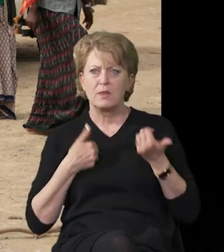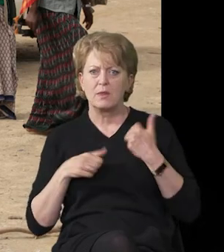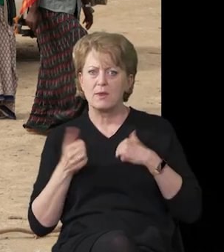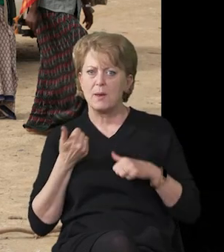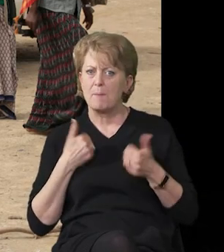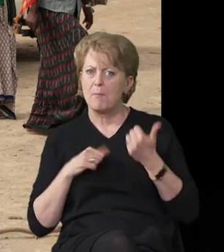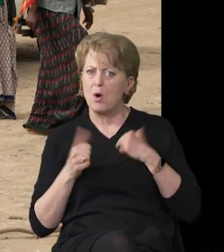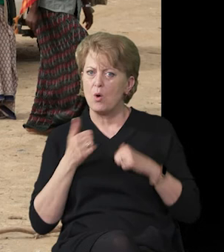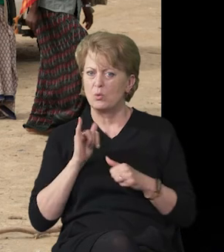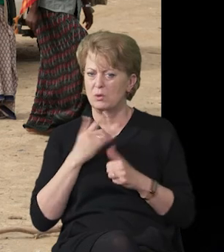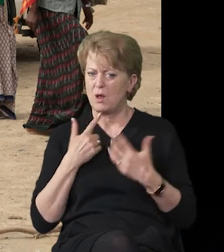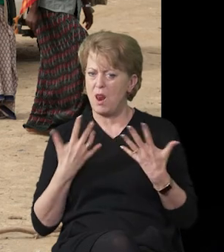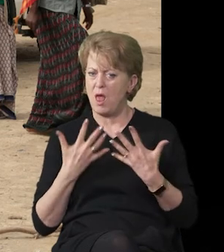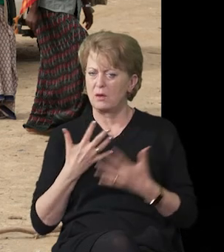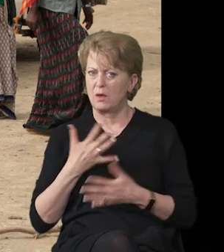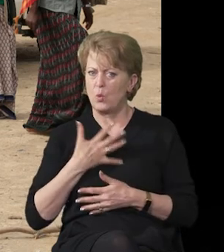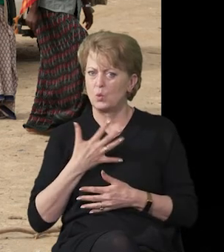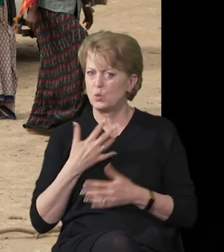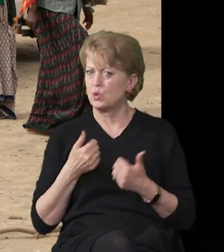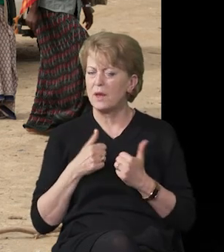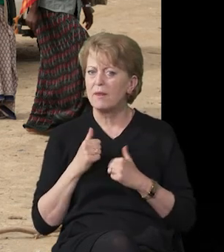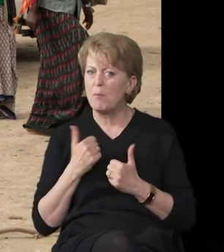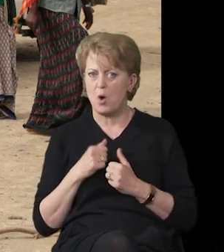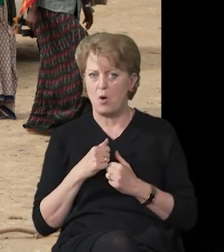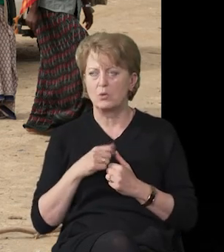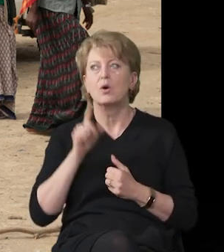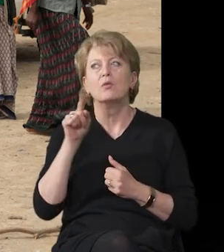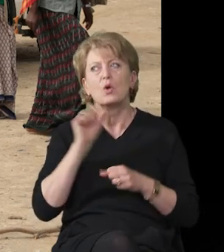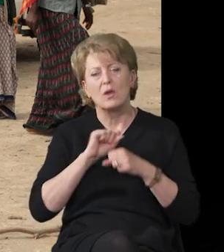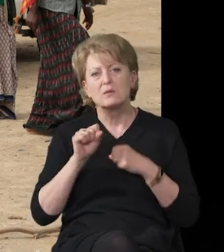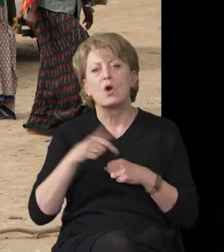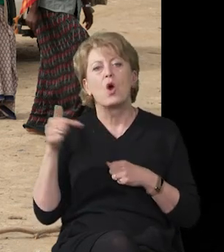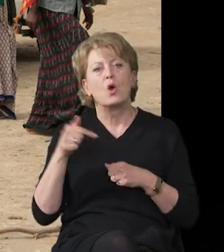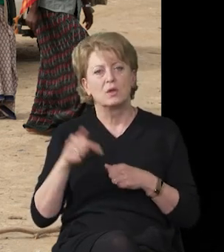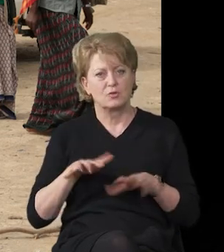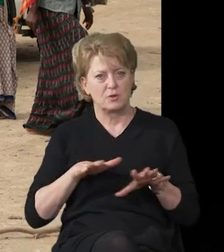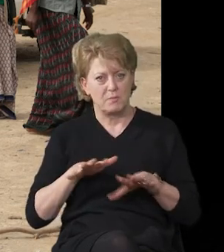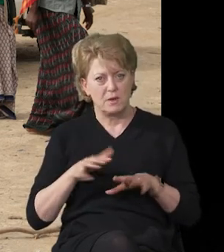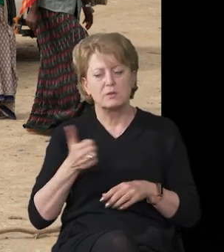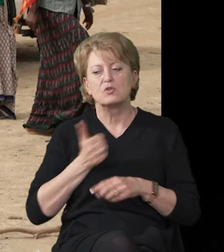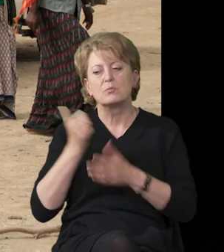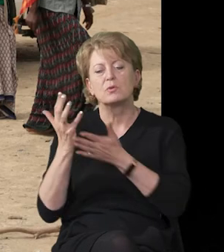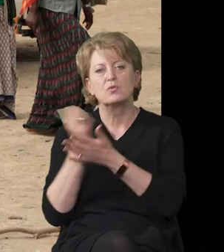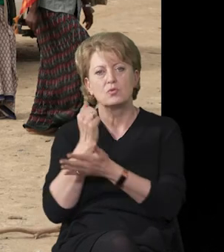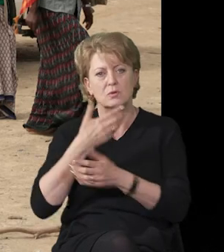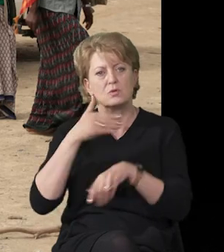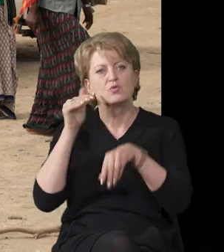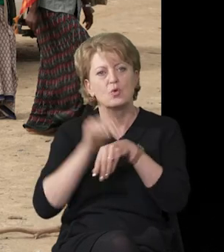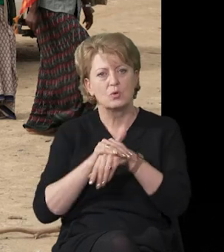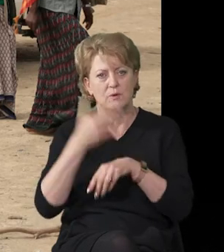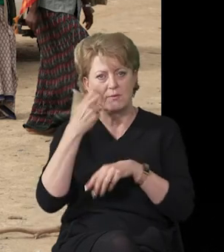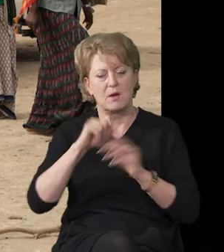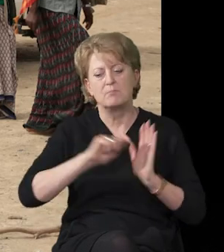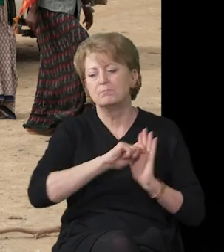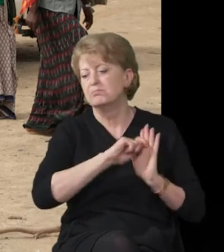lekkie uczucie takiego niepokoju. Ale jest to konieczne miejsce, aby uzyskać ostateczną zgodę na przejazd przez